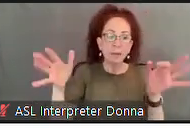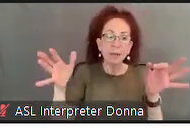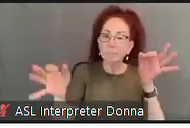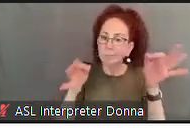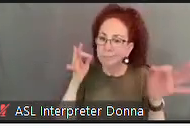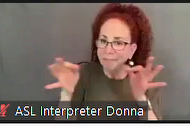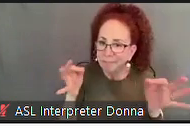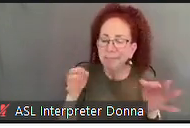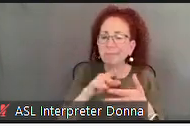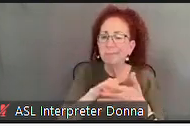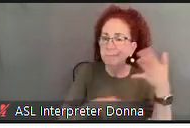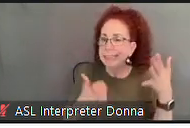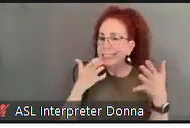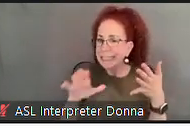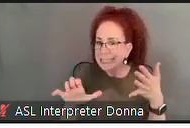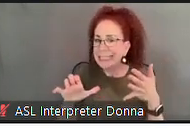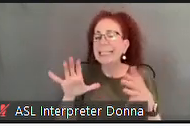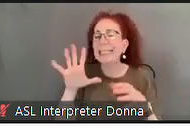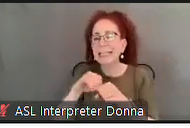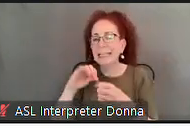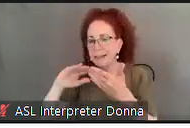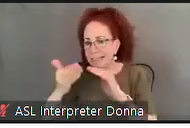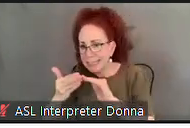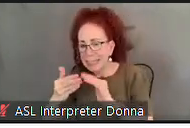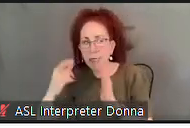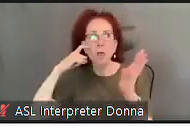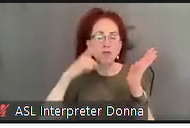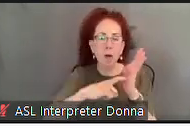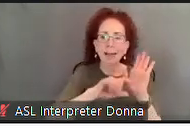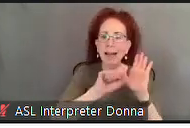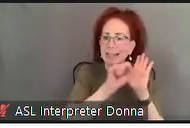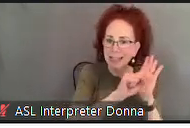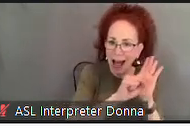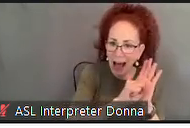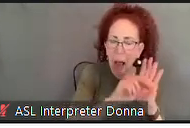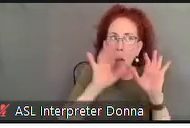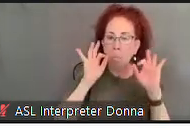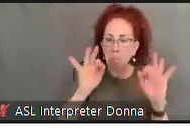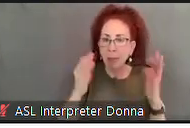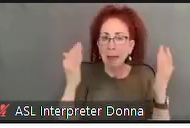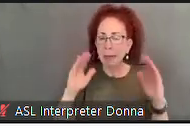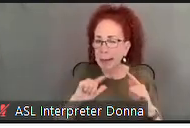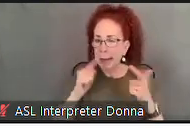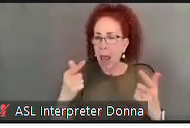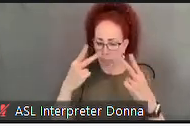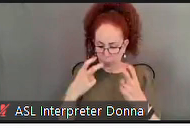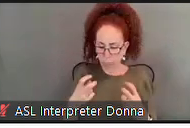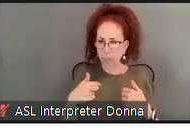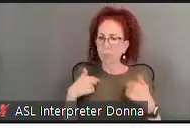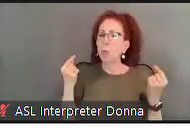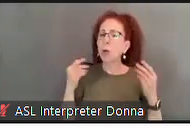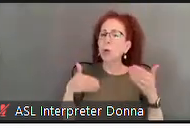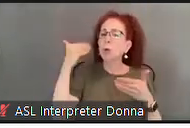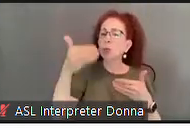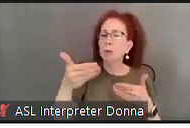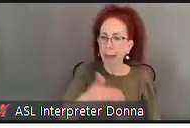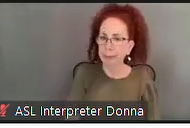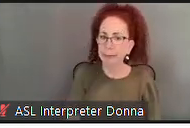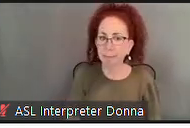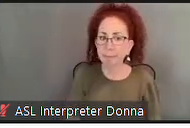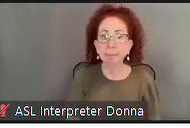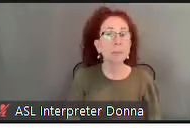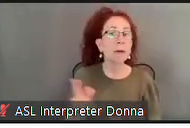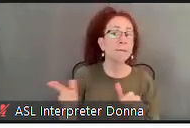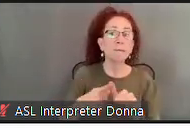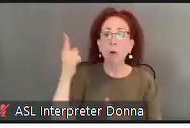现在呢，你就了解了关于炎热的时候你能够做到些什么。那现在